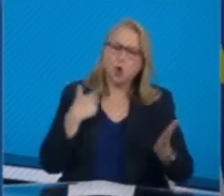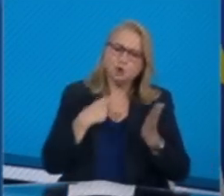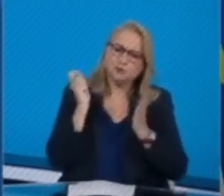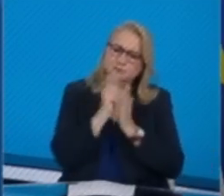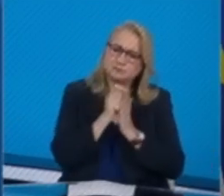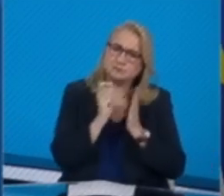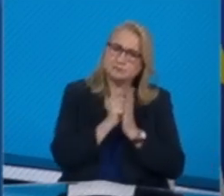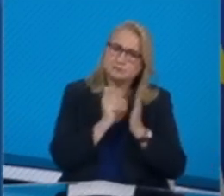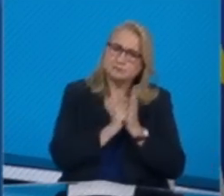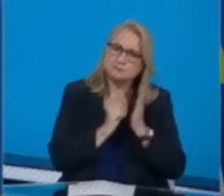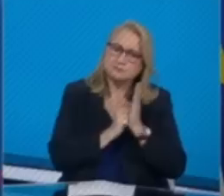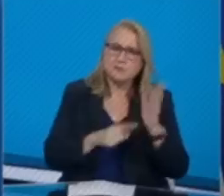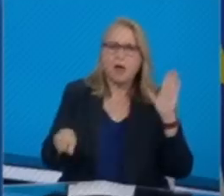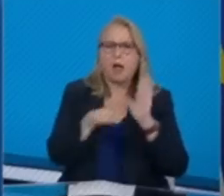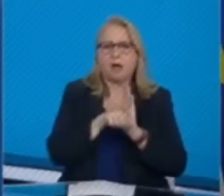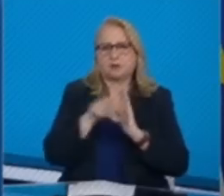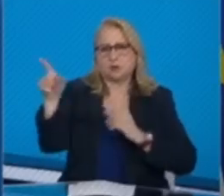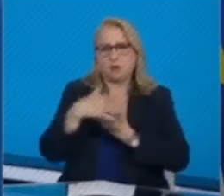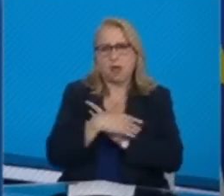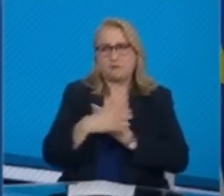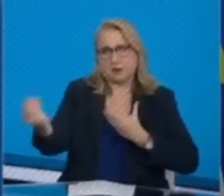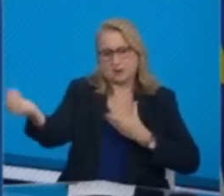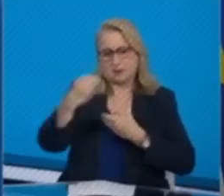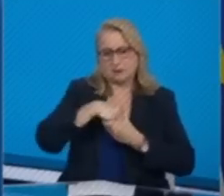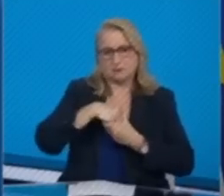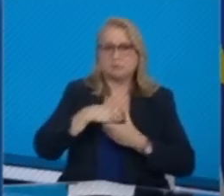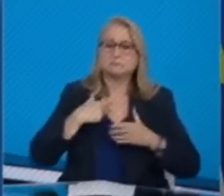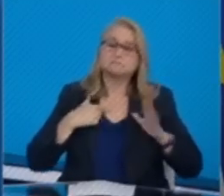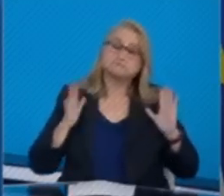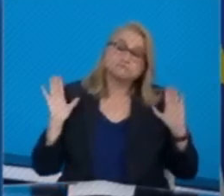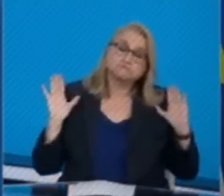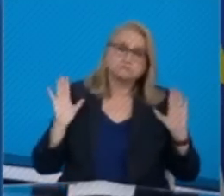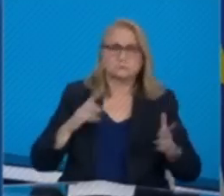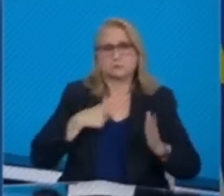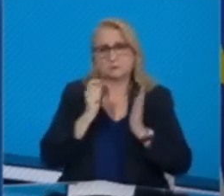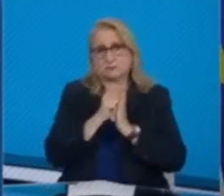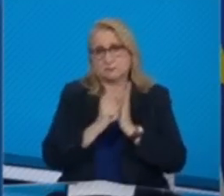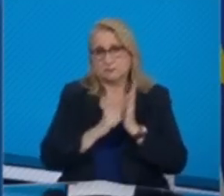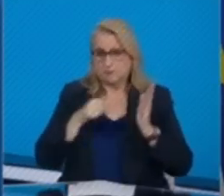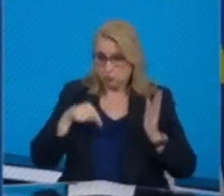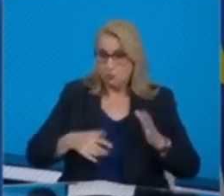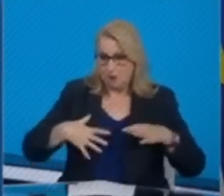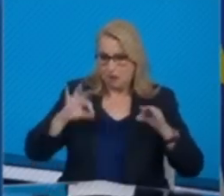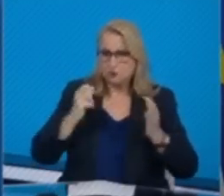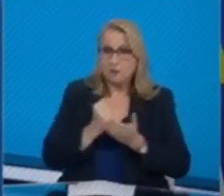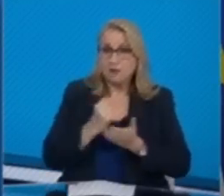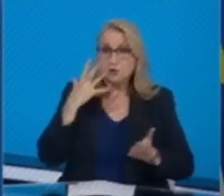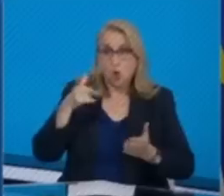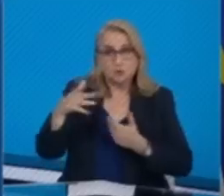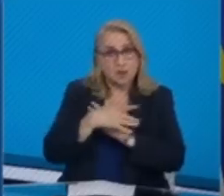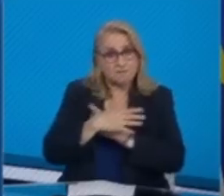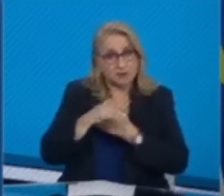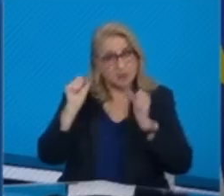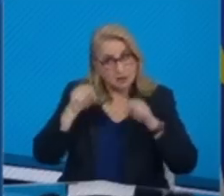της Αλβανίας, η οποία ξεκινά τώρα και όπως σας είπα πρόκειται για ένα μακρύ ταξίδι. Αλλά η συμμόρφωση με τους βασικούς